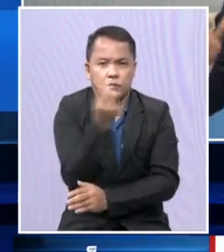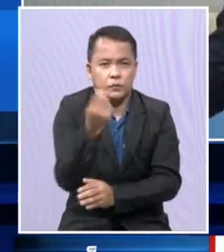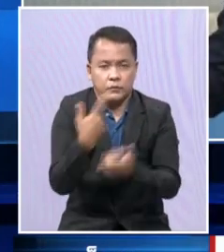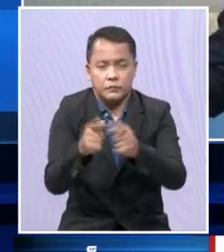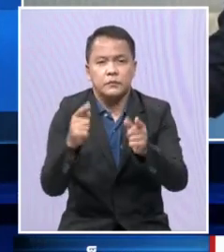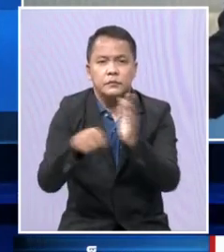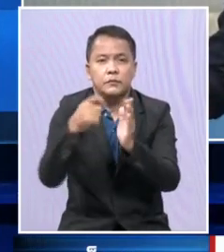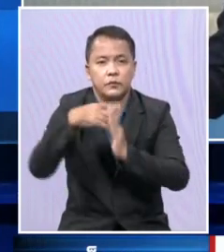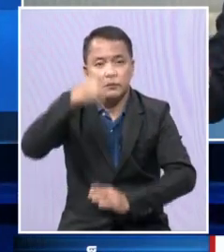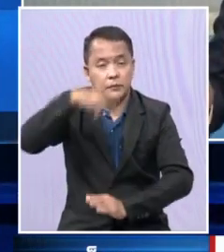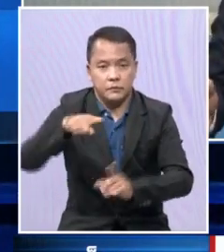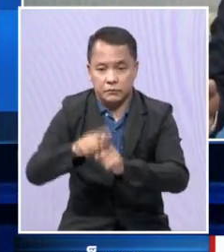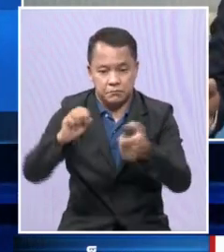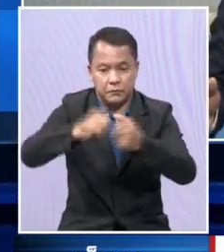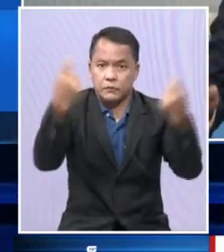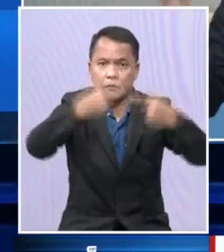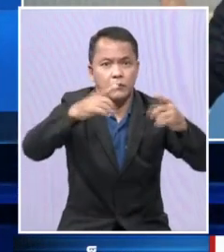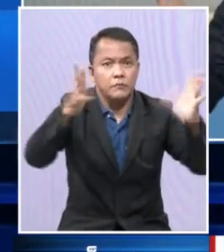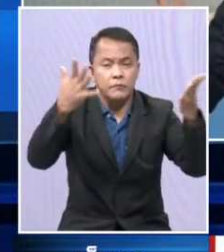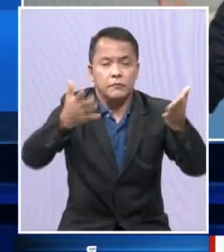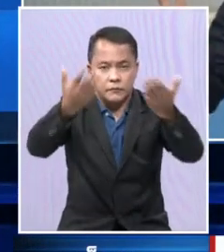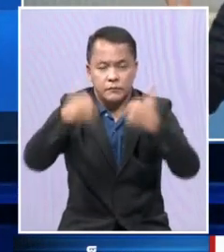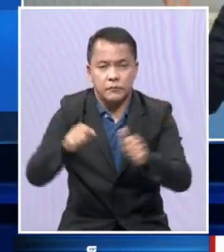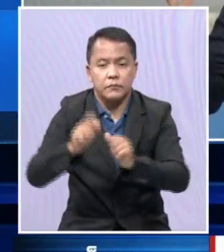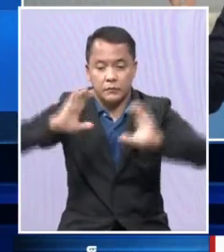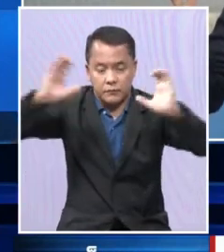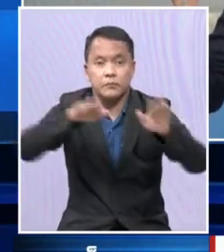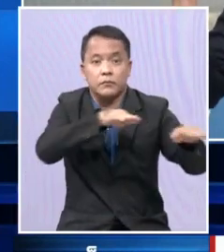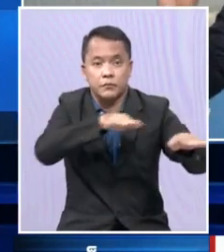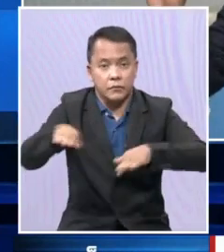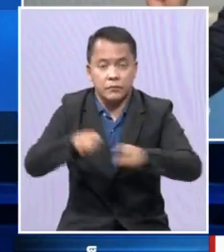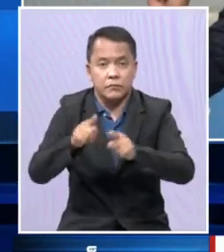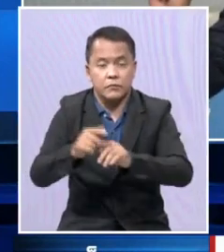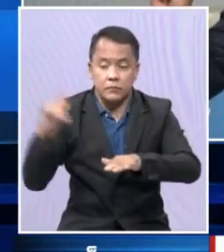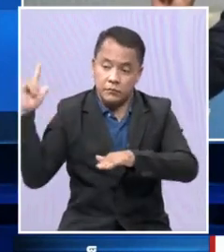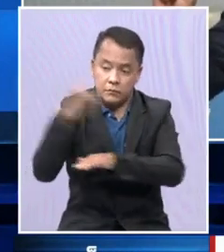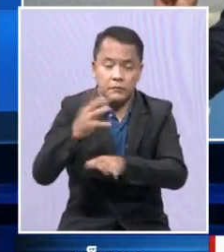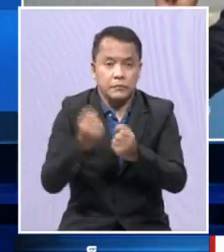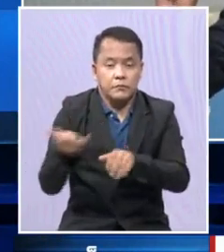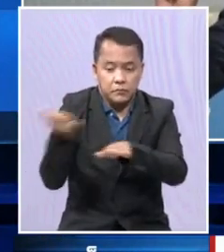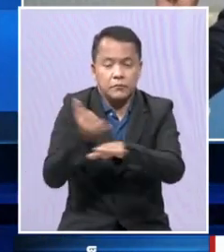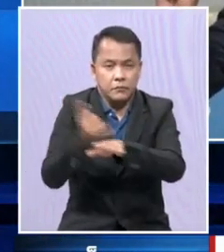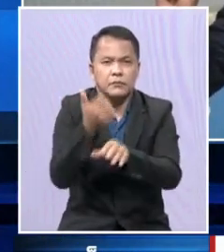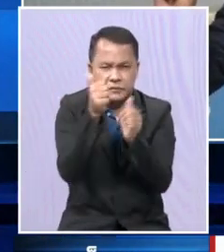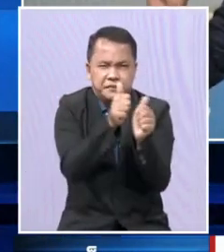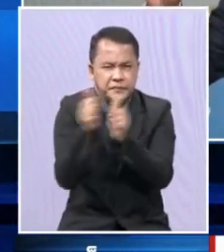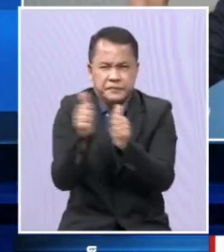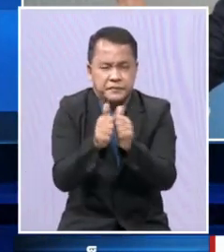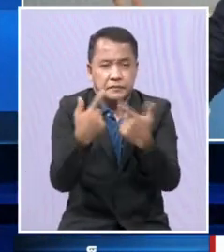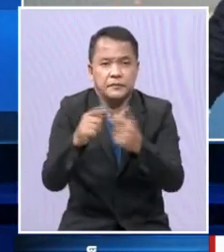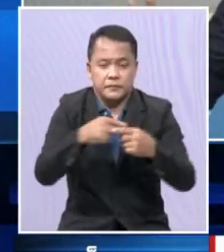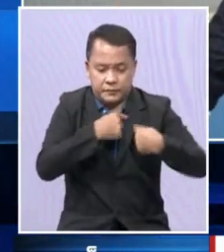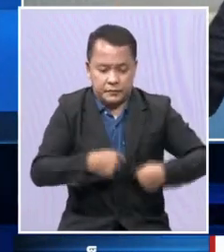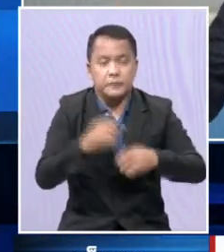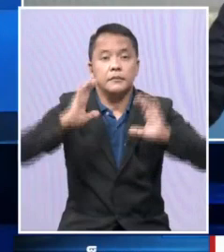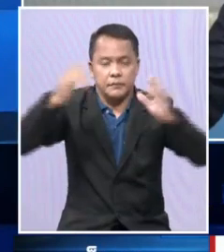เหตุผลเพราะว่าคนไทยไม่ได้เป็นคู่ขัดแย้งกับใครนะครับและการที่รัฐบาลเตรียมความพร้อมในการส่งเครื่องบินไปรับคนไทยก็ถือว่าอันนี้เป็นเรื่องที่ดีต้องให้ก